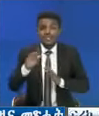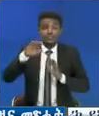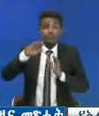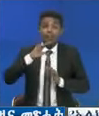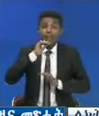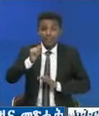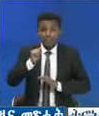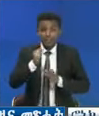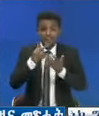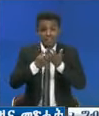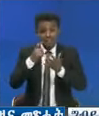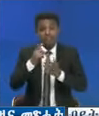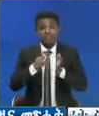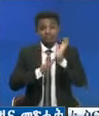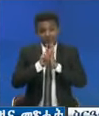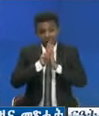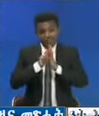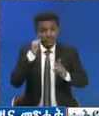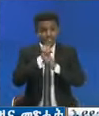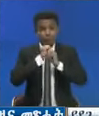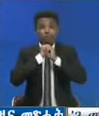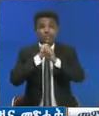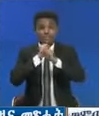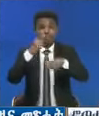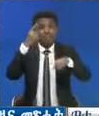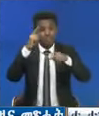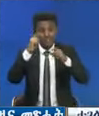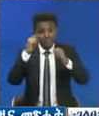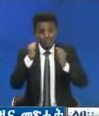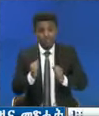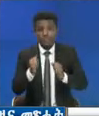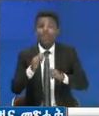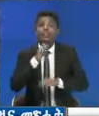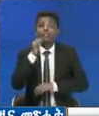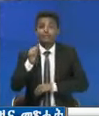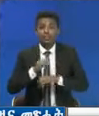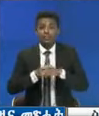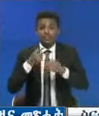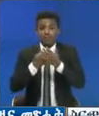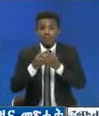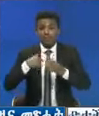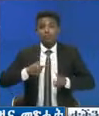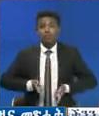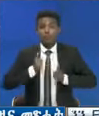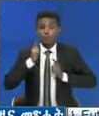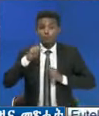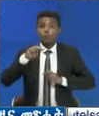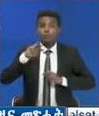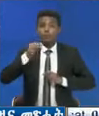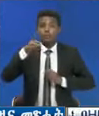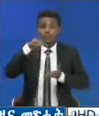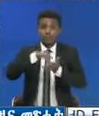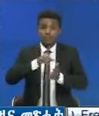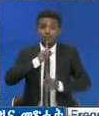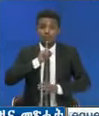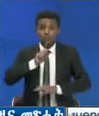ወረርሽኝ በቅጡ መከላከል የምንችልበት ደረጃ ላይ አይደለንም። ቅርተ መስፍን ነው የምኖረው፣ ሞጣ ነው። በዓለምም የተከሰተው ወረርሽኝ